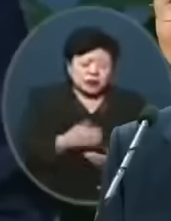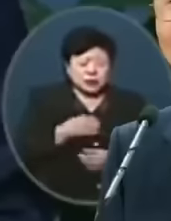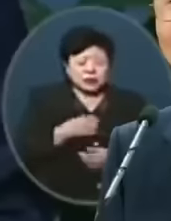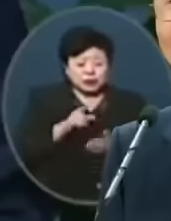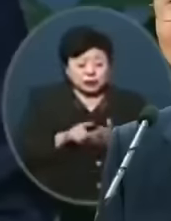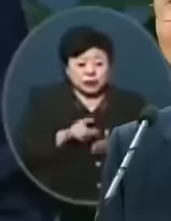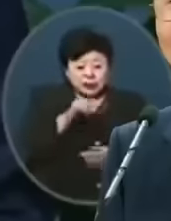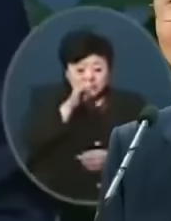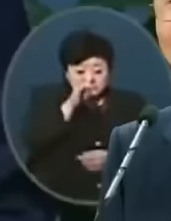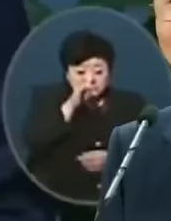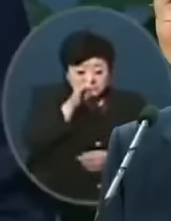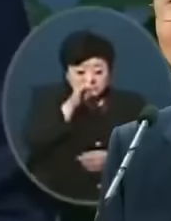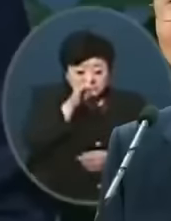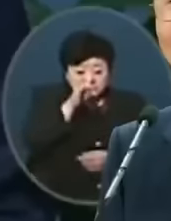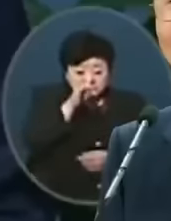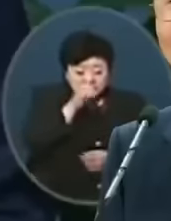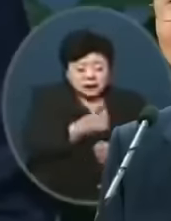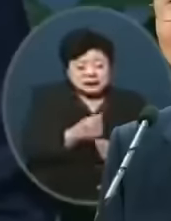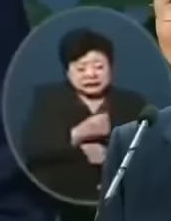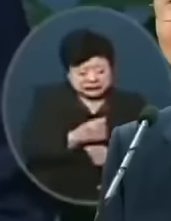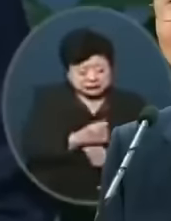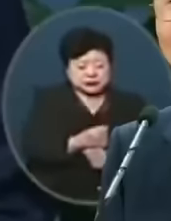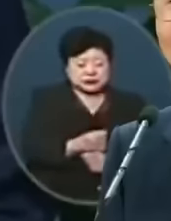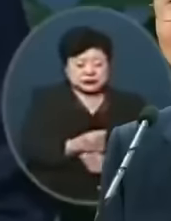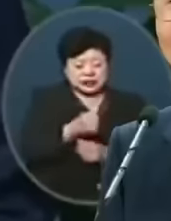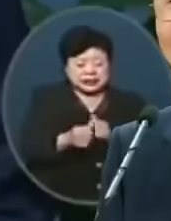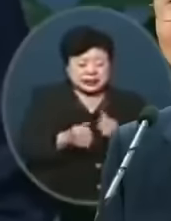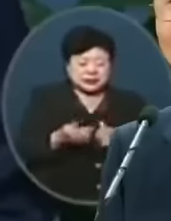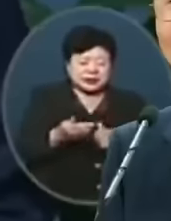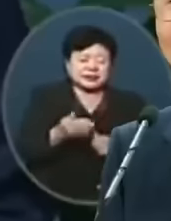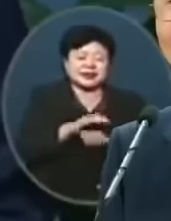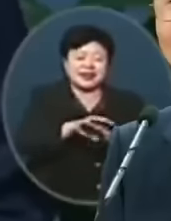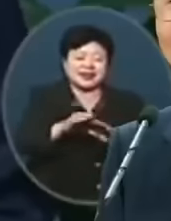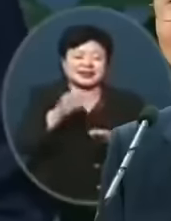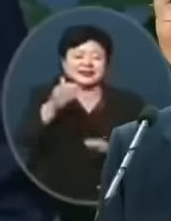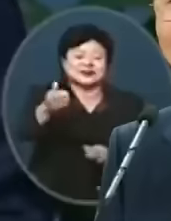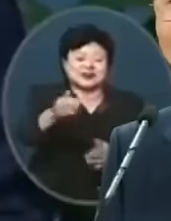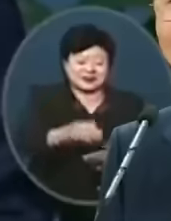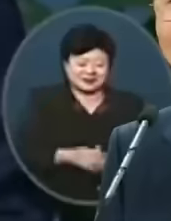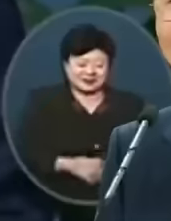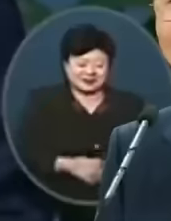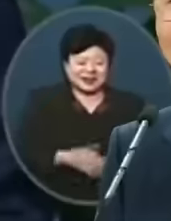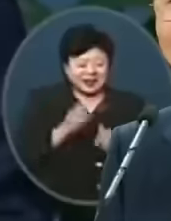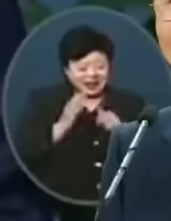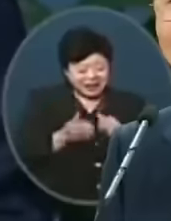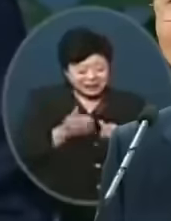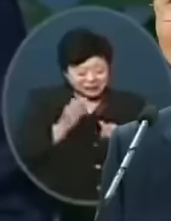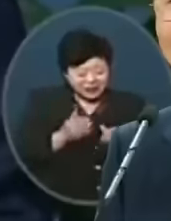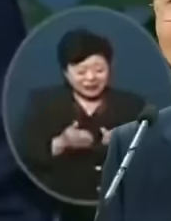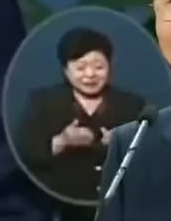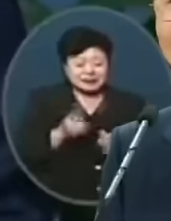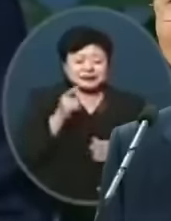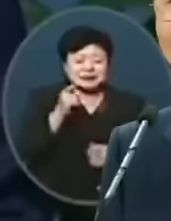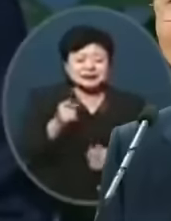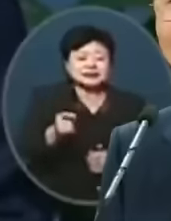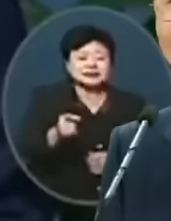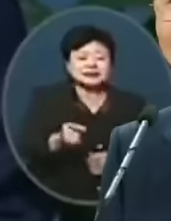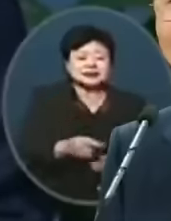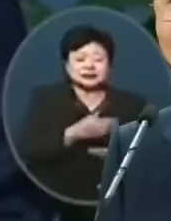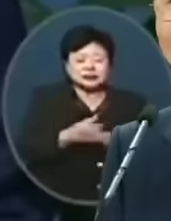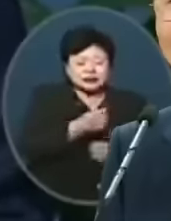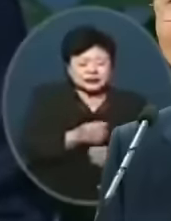때가 있습니다. 그 짐을 하나님께서 해결해 주시기를 간구하고 그 무거운